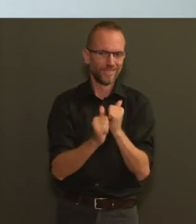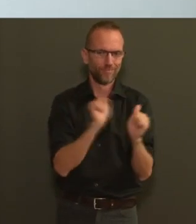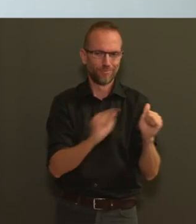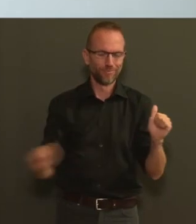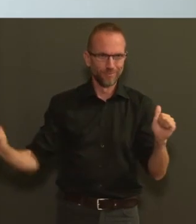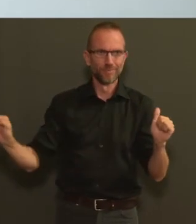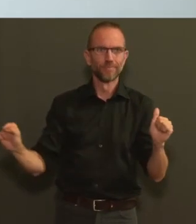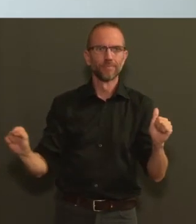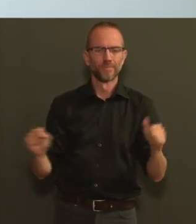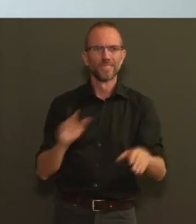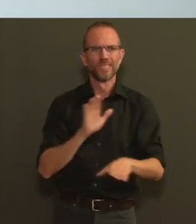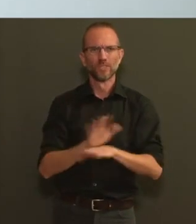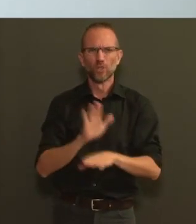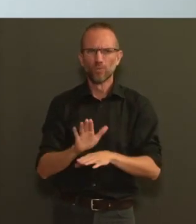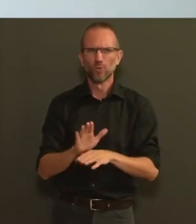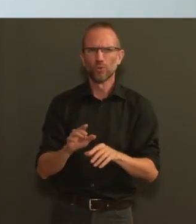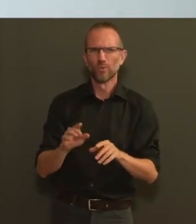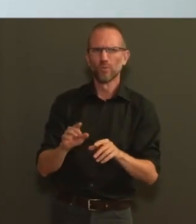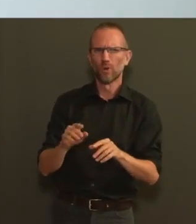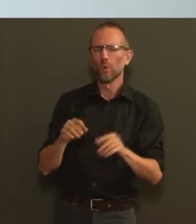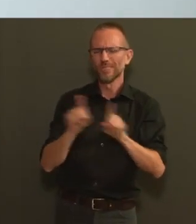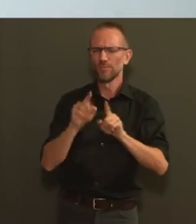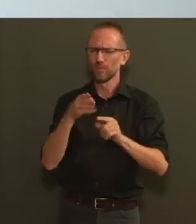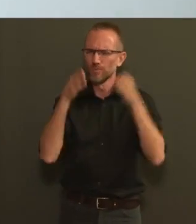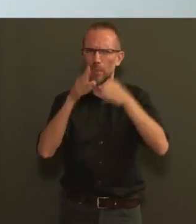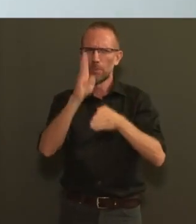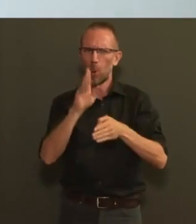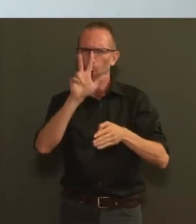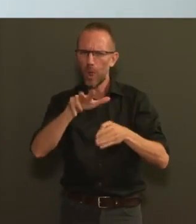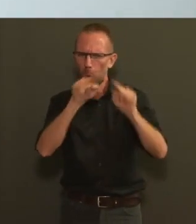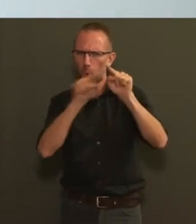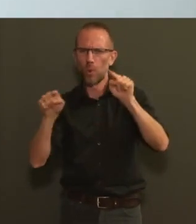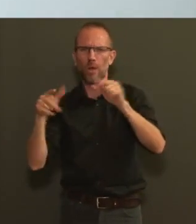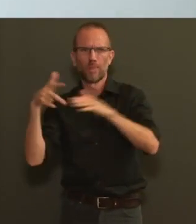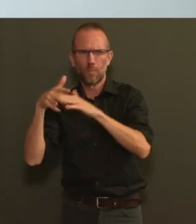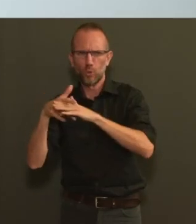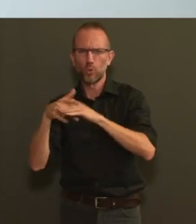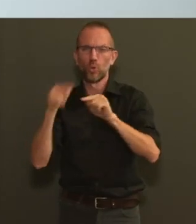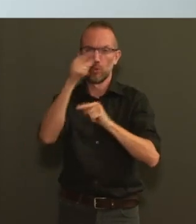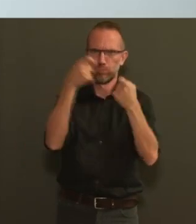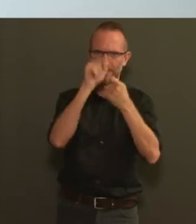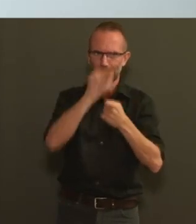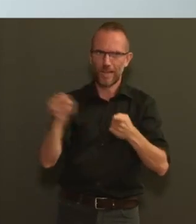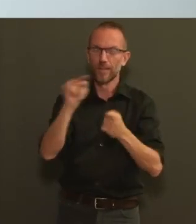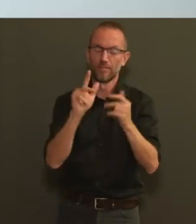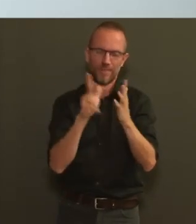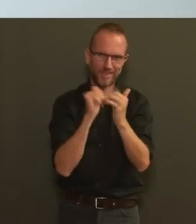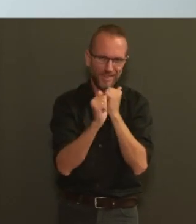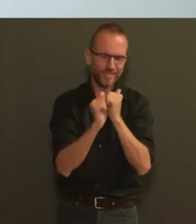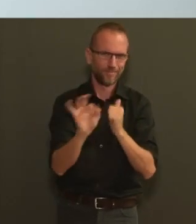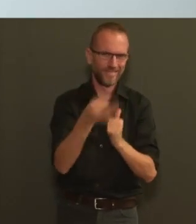Par exemple, au niveau du Brabant wallon, de la province de Namur ou de la région de Bruxelles-Capitale, on se trouve